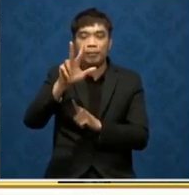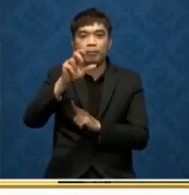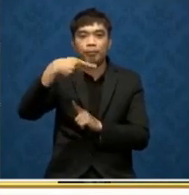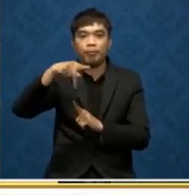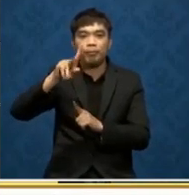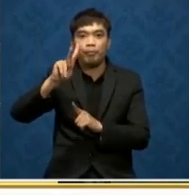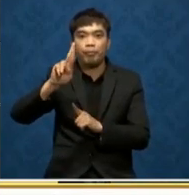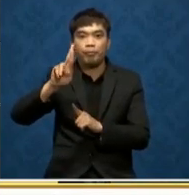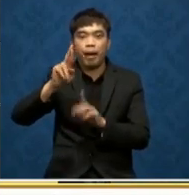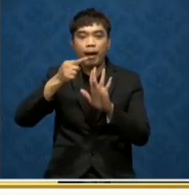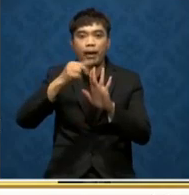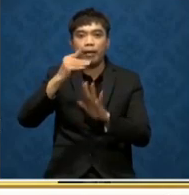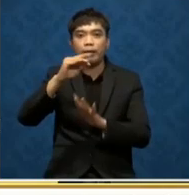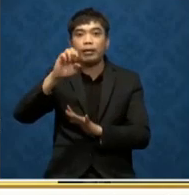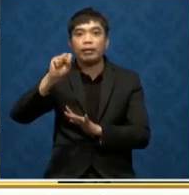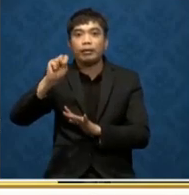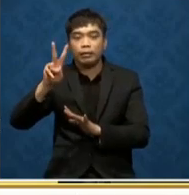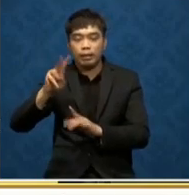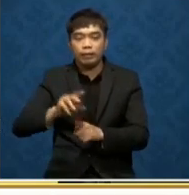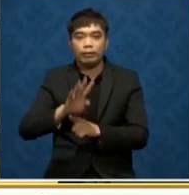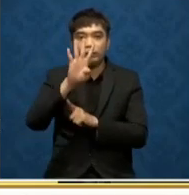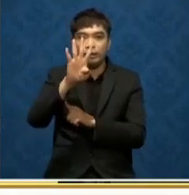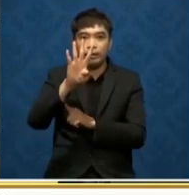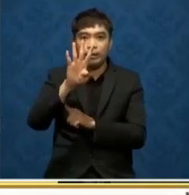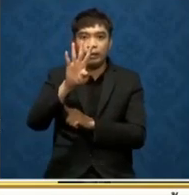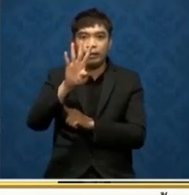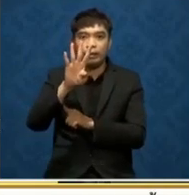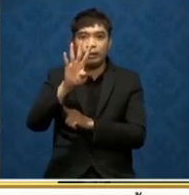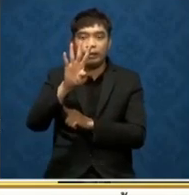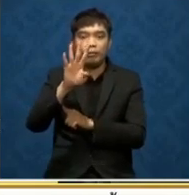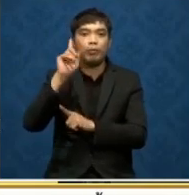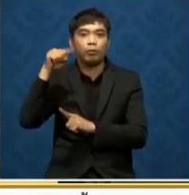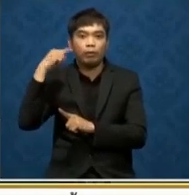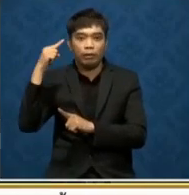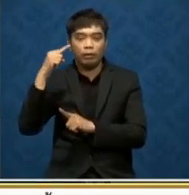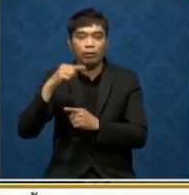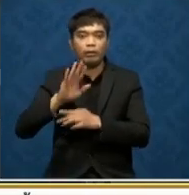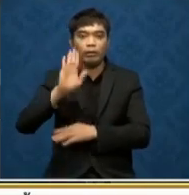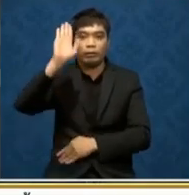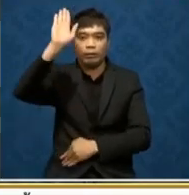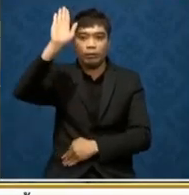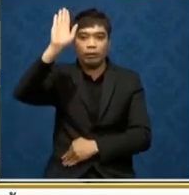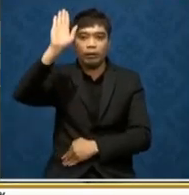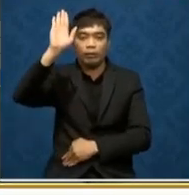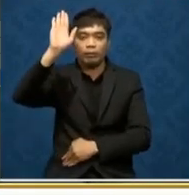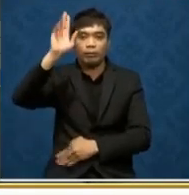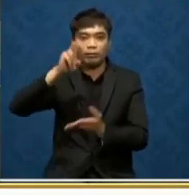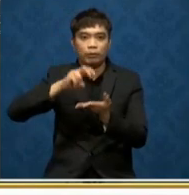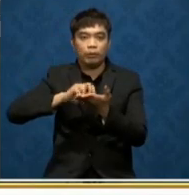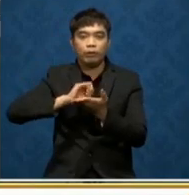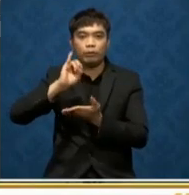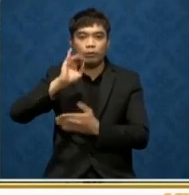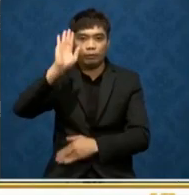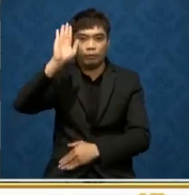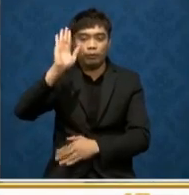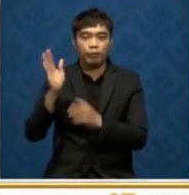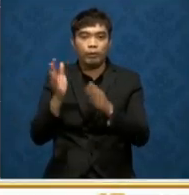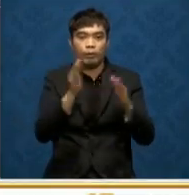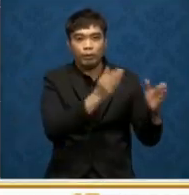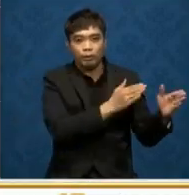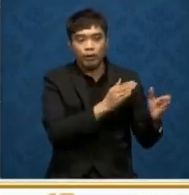4. ส.ส.กลวีปริศนานันทกุลขอผู้รับรองด้วยครับ ครับมีผู้รับรองถูกต้องนะครับต่อไปพรรคพลังประชารั